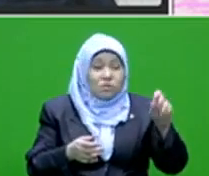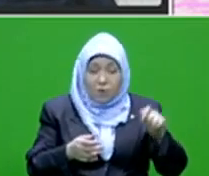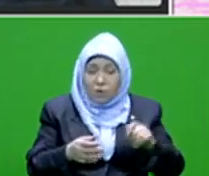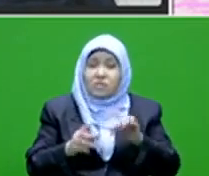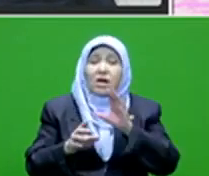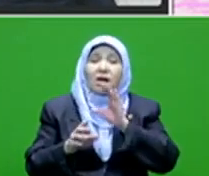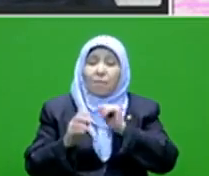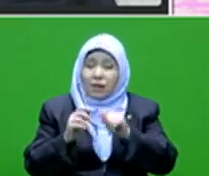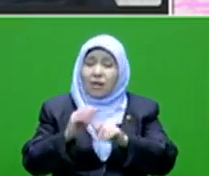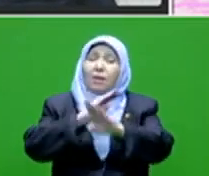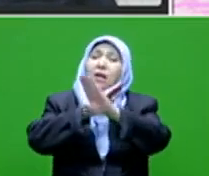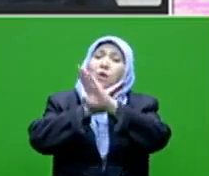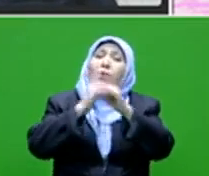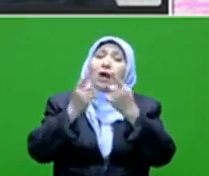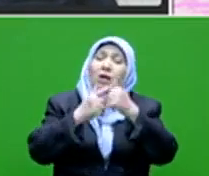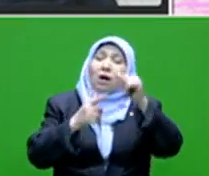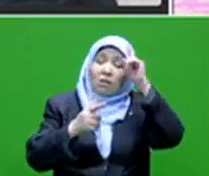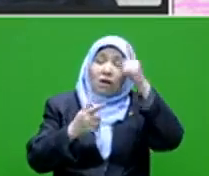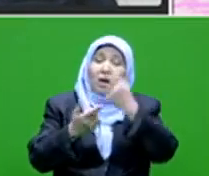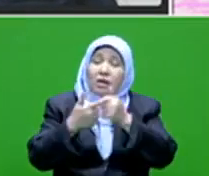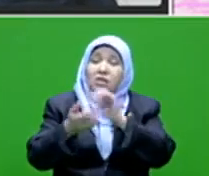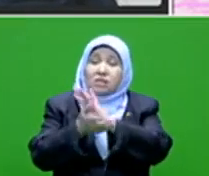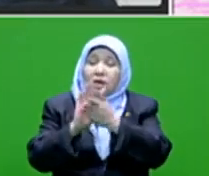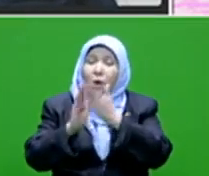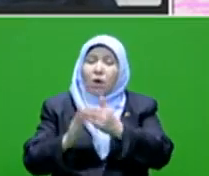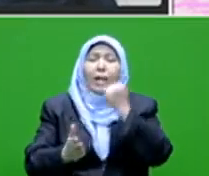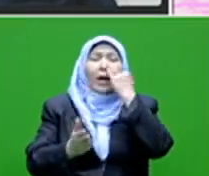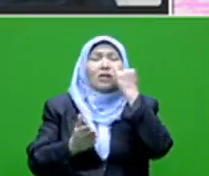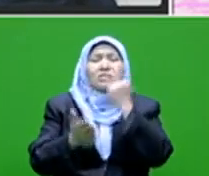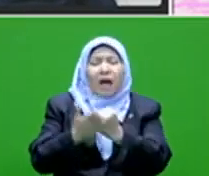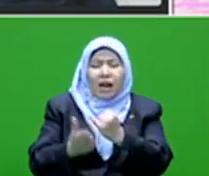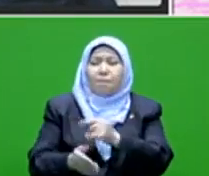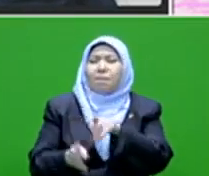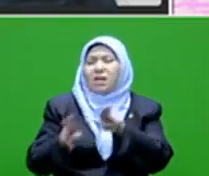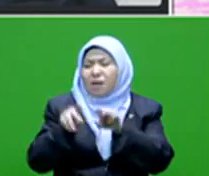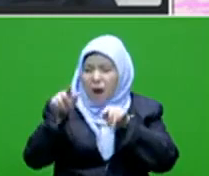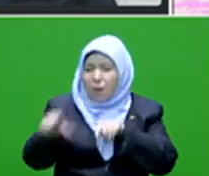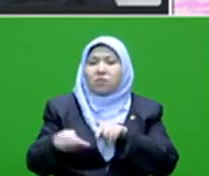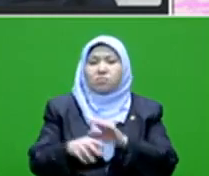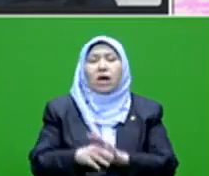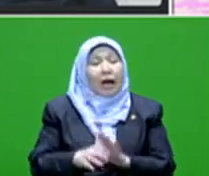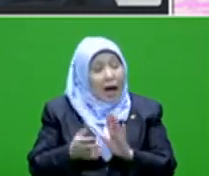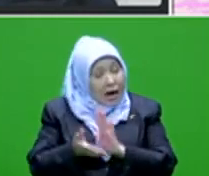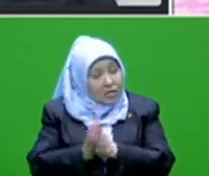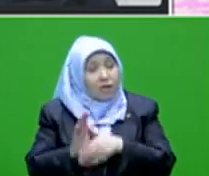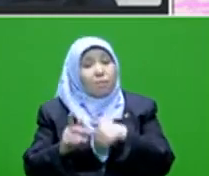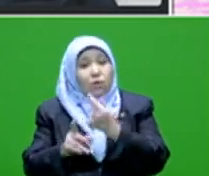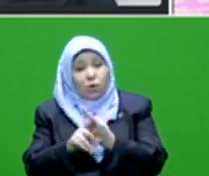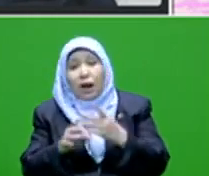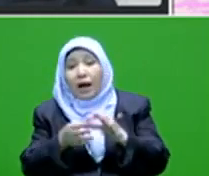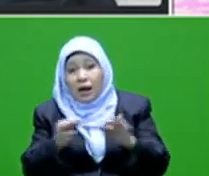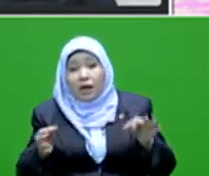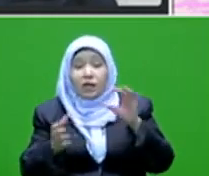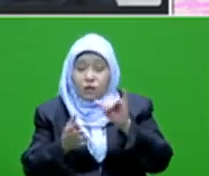juga, aku minta berlindung daripada Allah, daripada jadi orang yang zalim macam hampa. Betul tak? Ayat dia